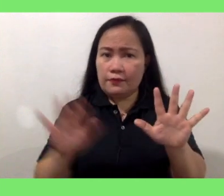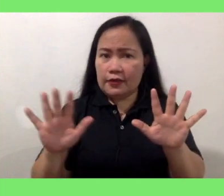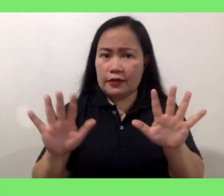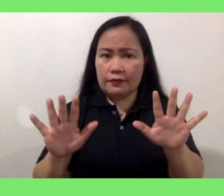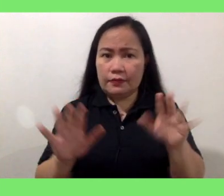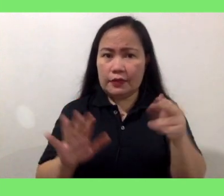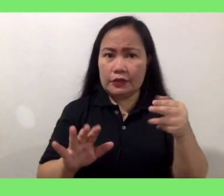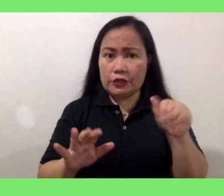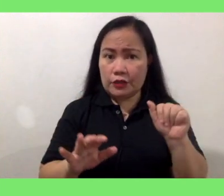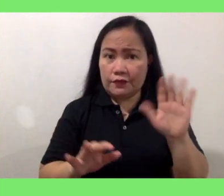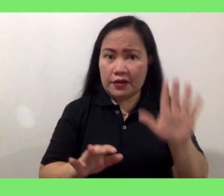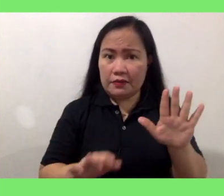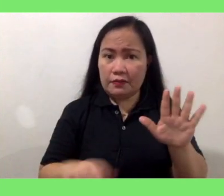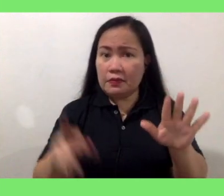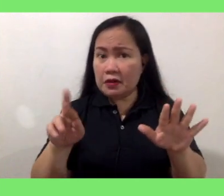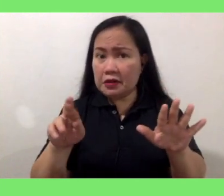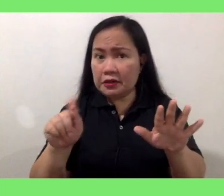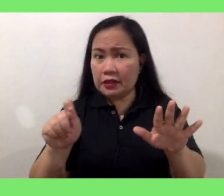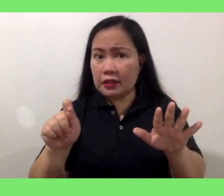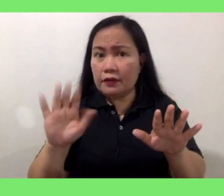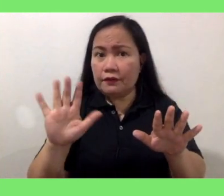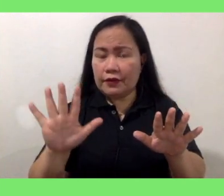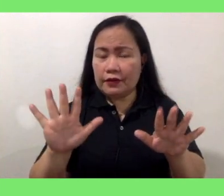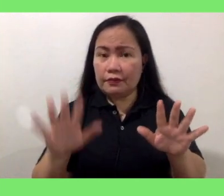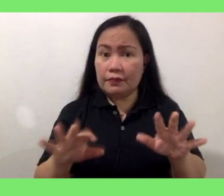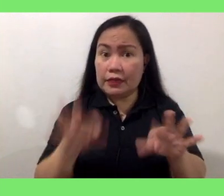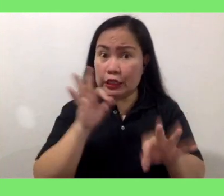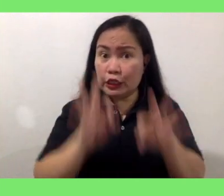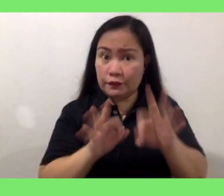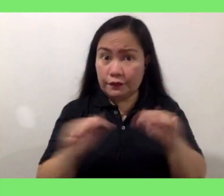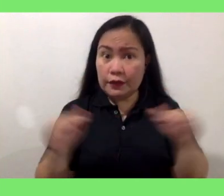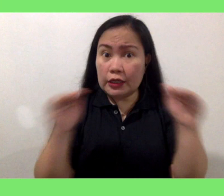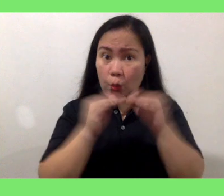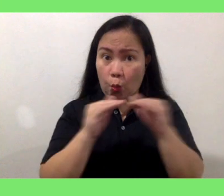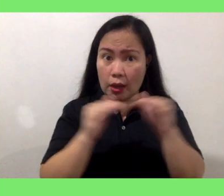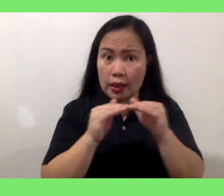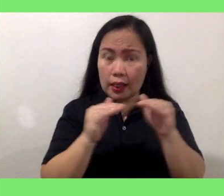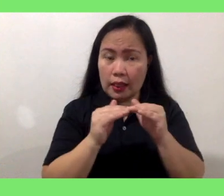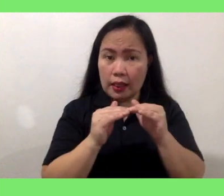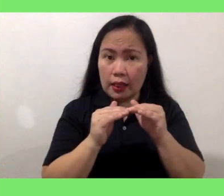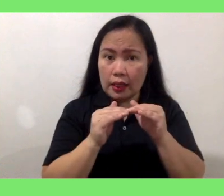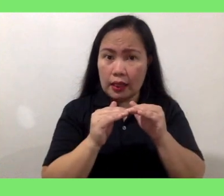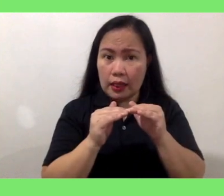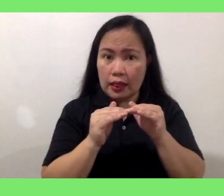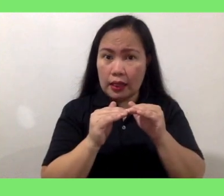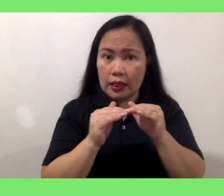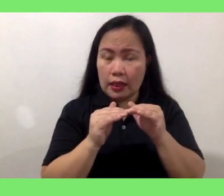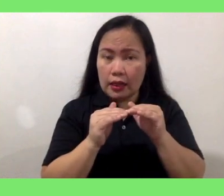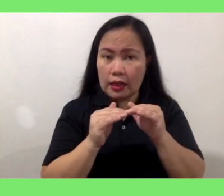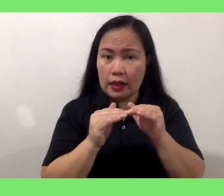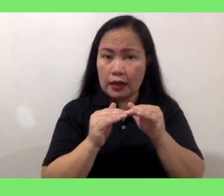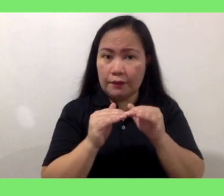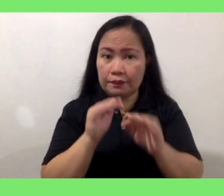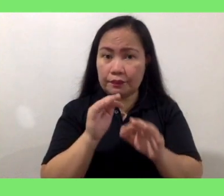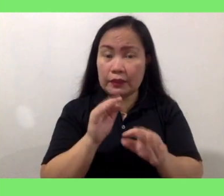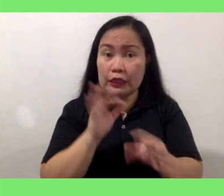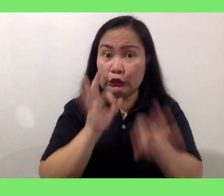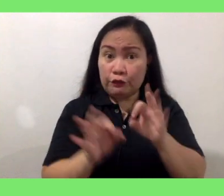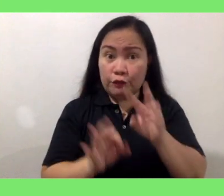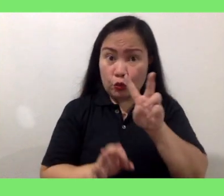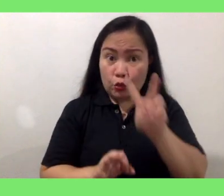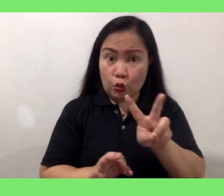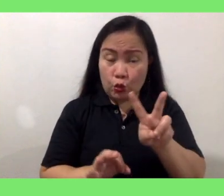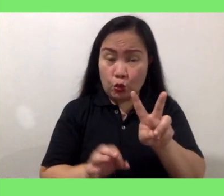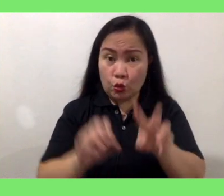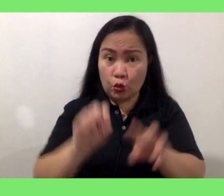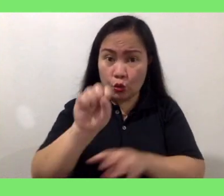5 ang measure. Okay? So, kapag equal po sila, we can say, sabi nga po, two segments are